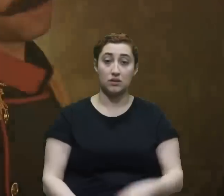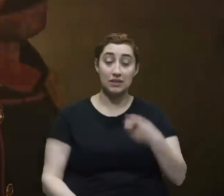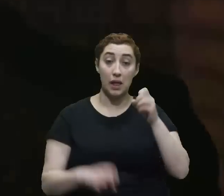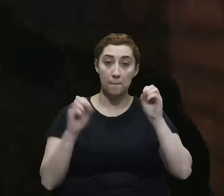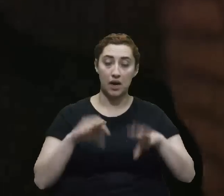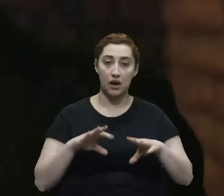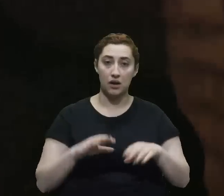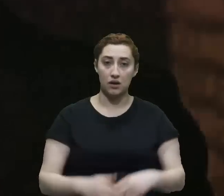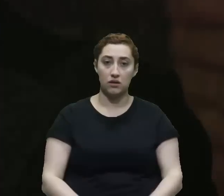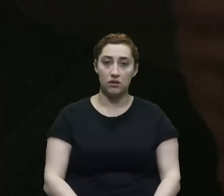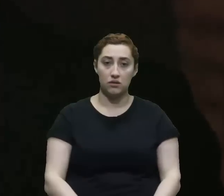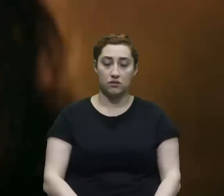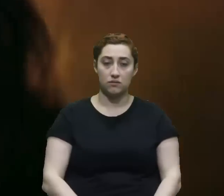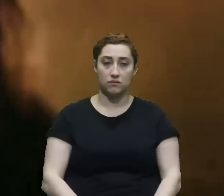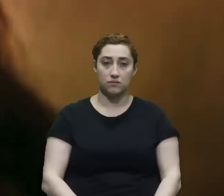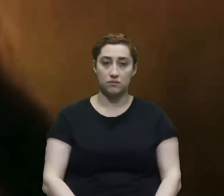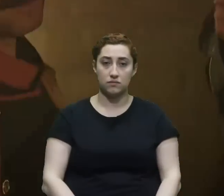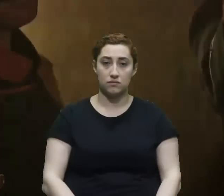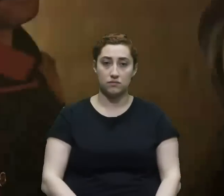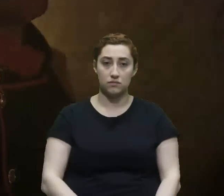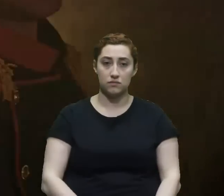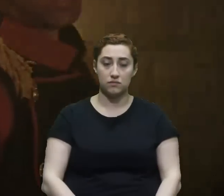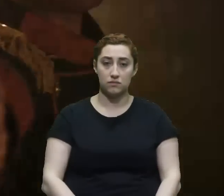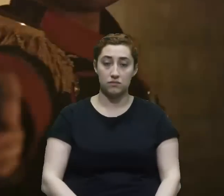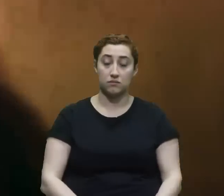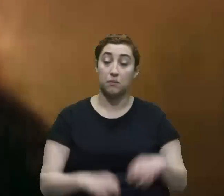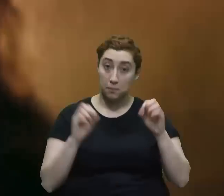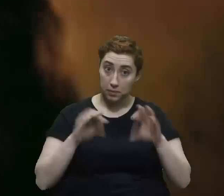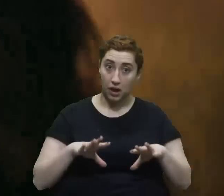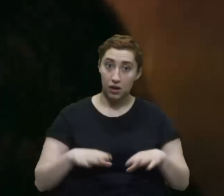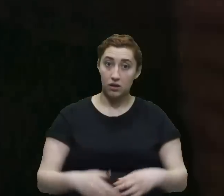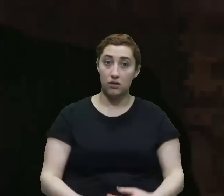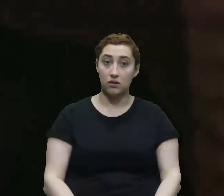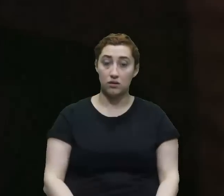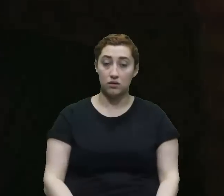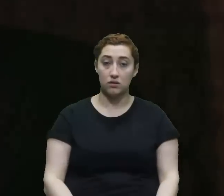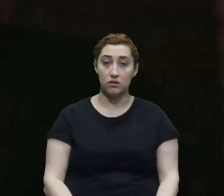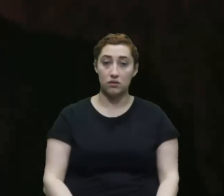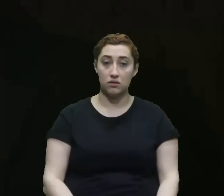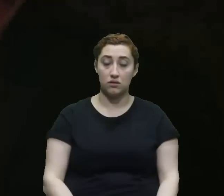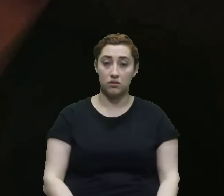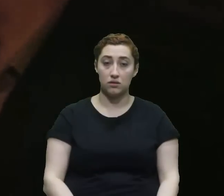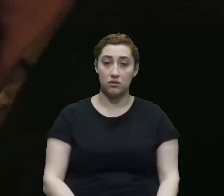Bırak silahı! Ali de fark etti, gizleniyor. Bırak! Konuşan kulağısı.